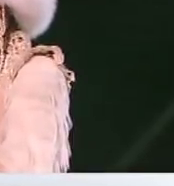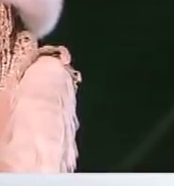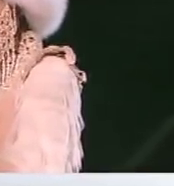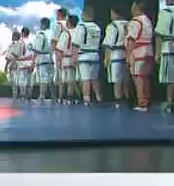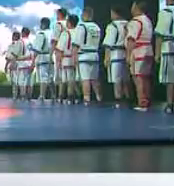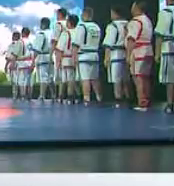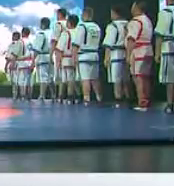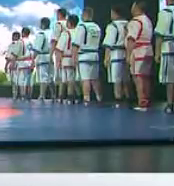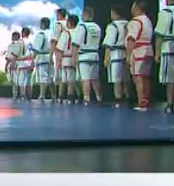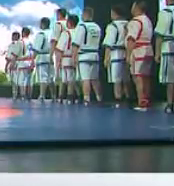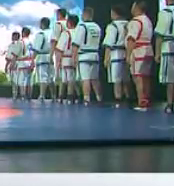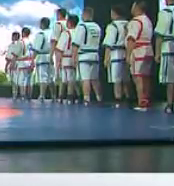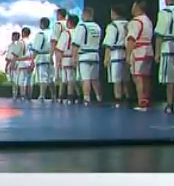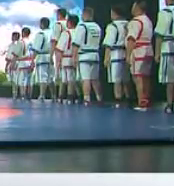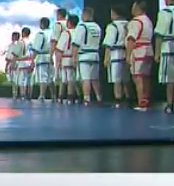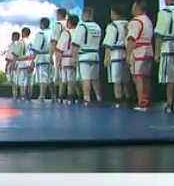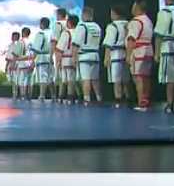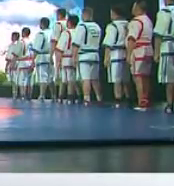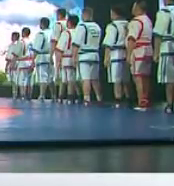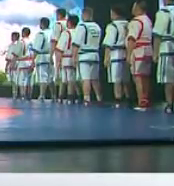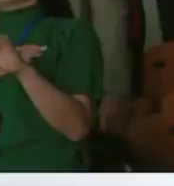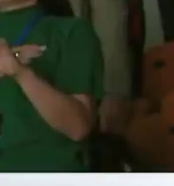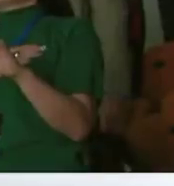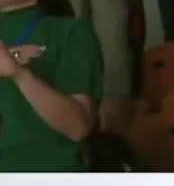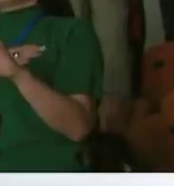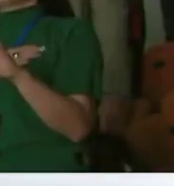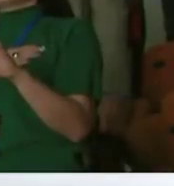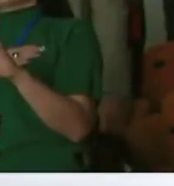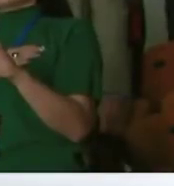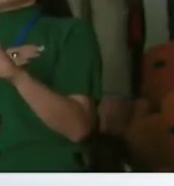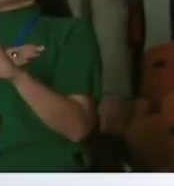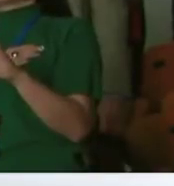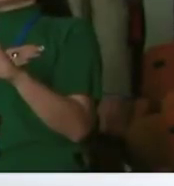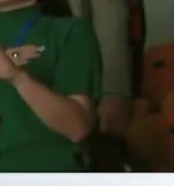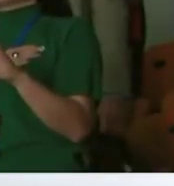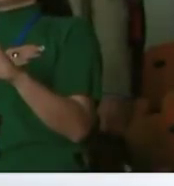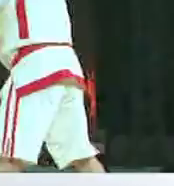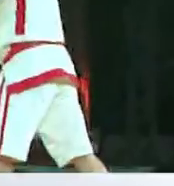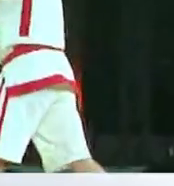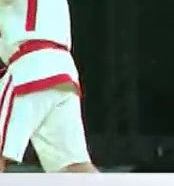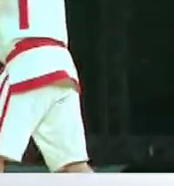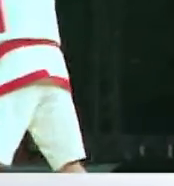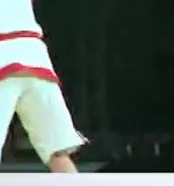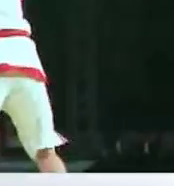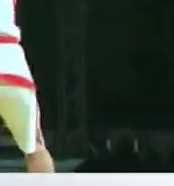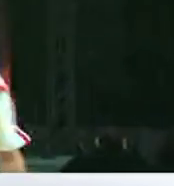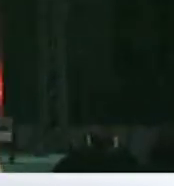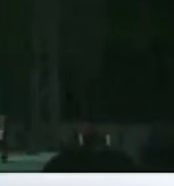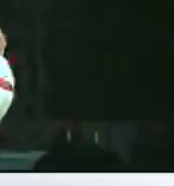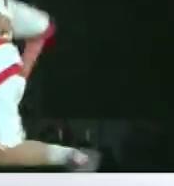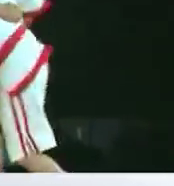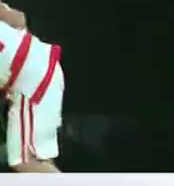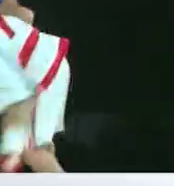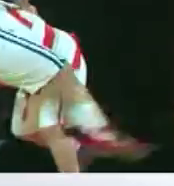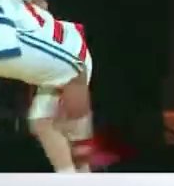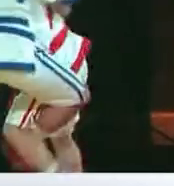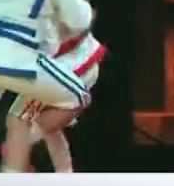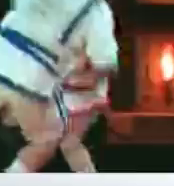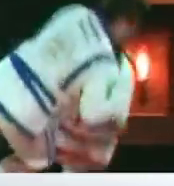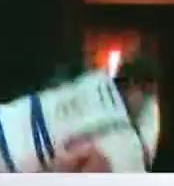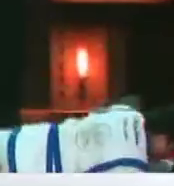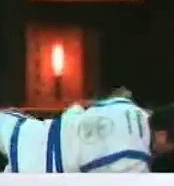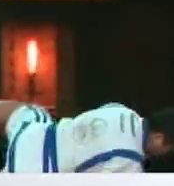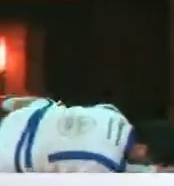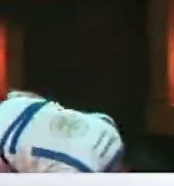боз көлемде барша белгілерін паш етті. Өткен жылы көрермендер көзайым атанған Аманғали Жартыбаев биылда жарысты өте сәтті бастады. Алғашқы